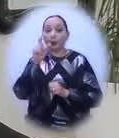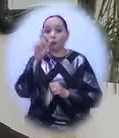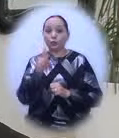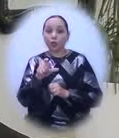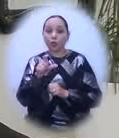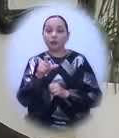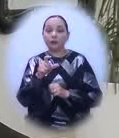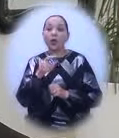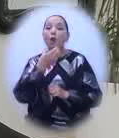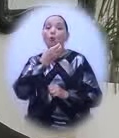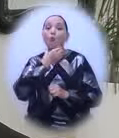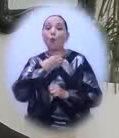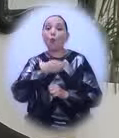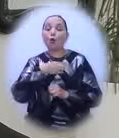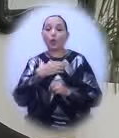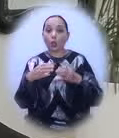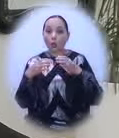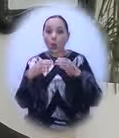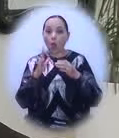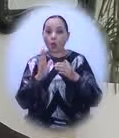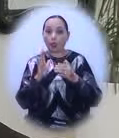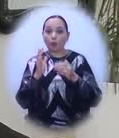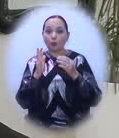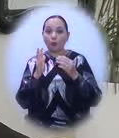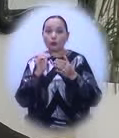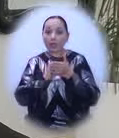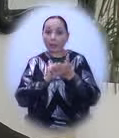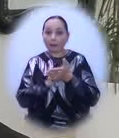Mijozimizning bo'yini yo'g'onligi bo'lgani uchun